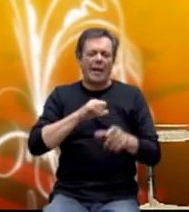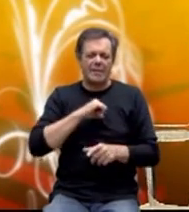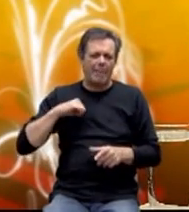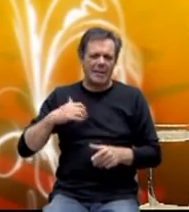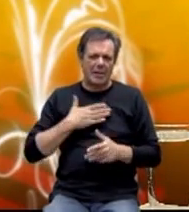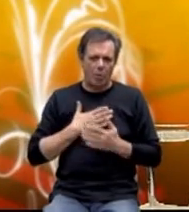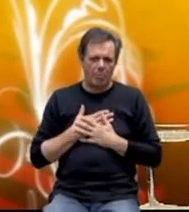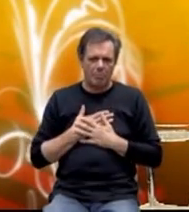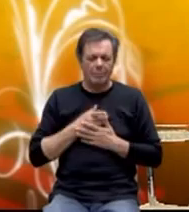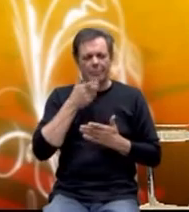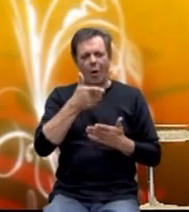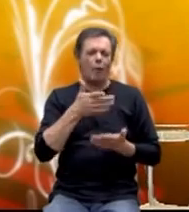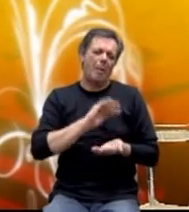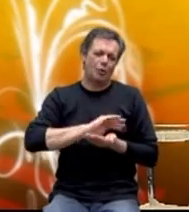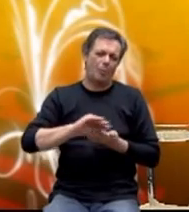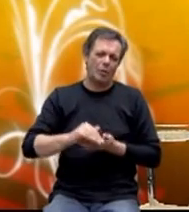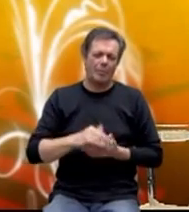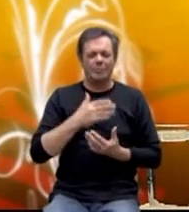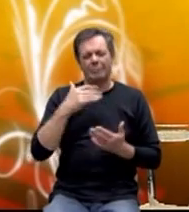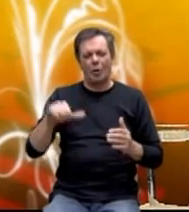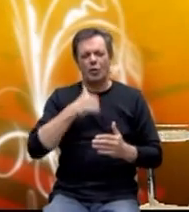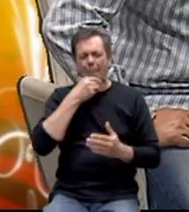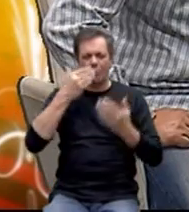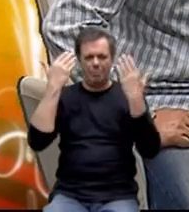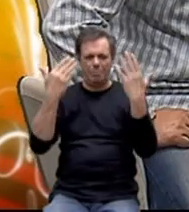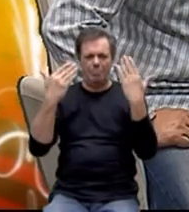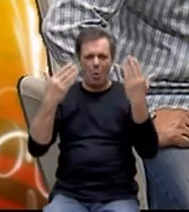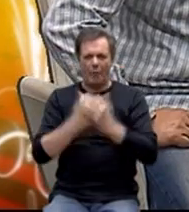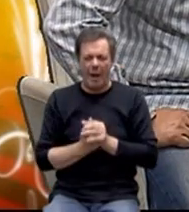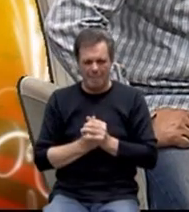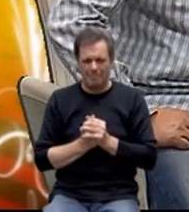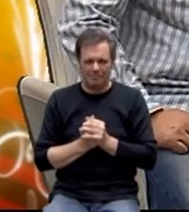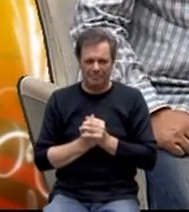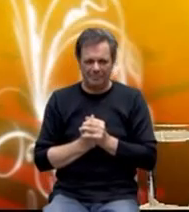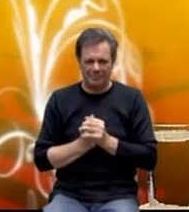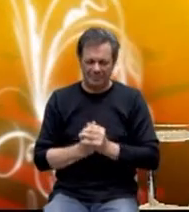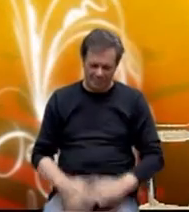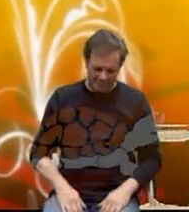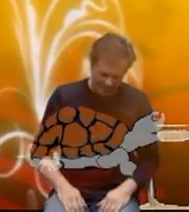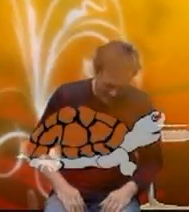nije to, ovo je nešto specijalno. Hvala vam još jedan put i poštovanje. Hvala vam. Veliko. Hvala.